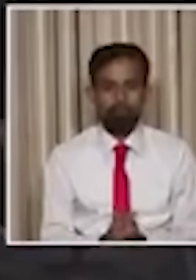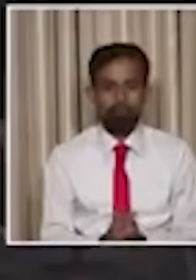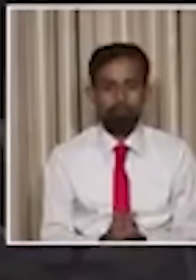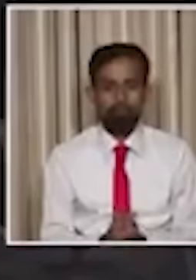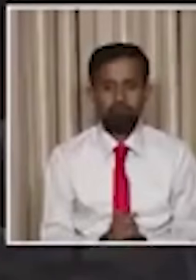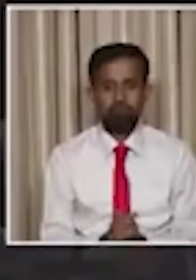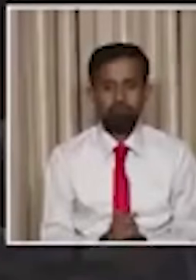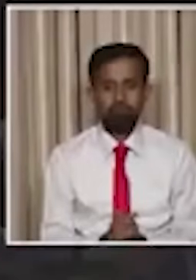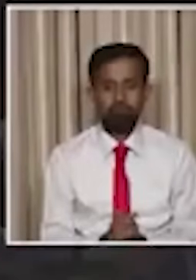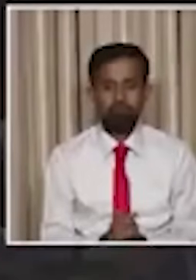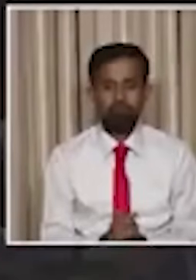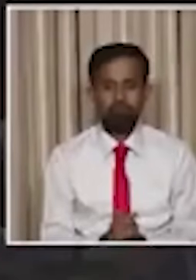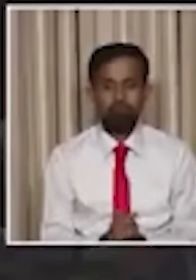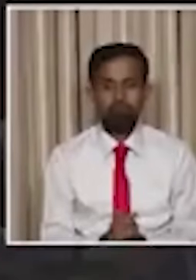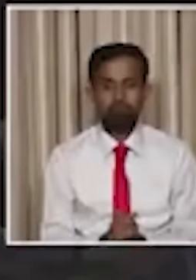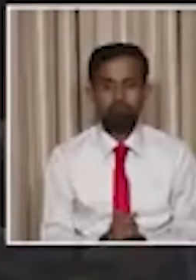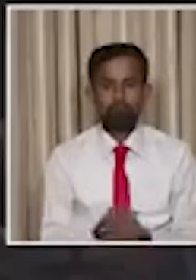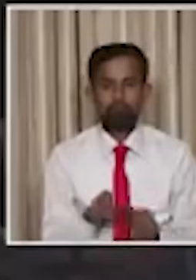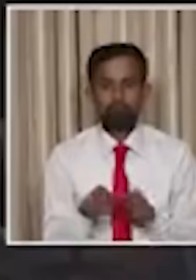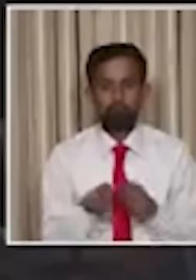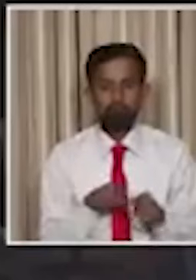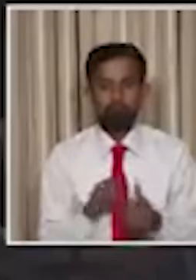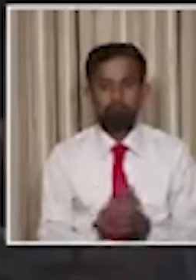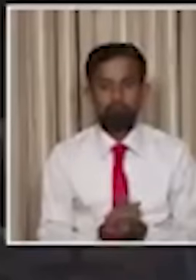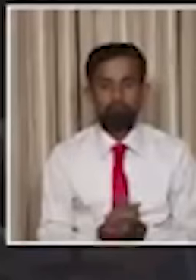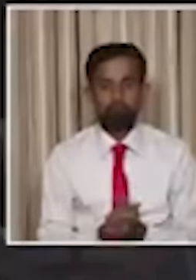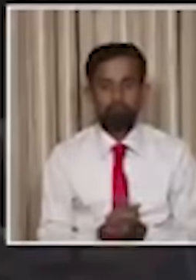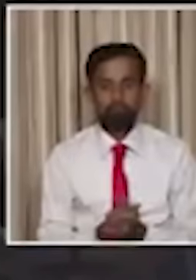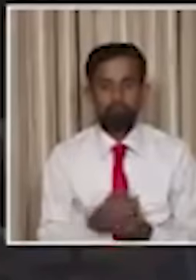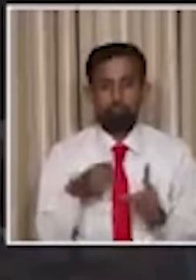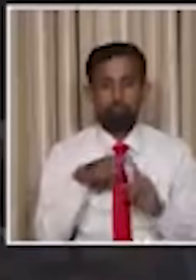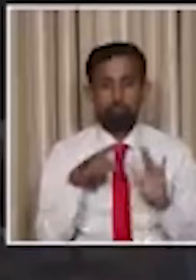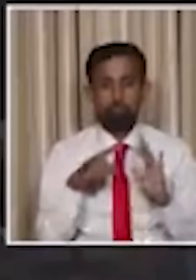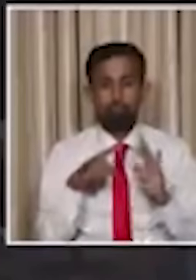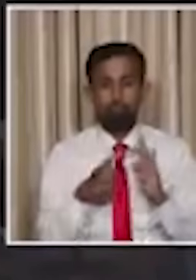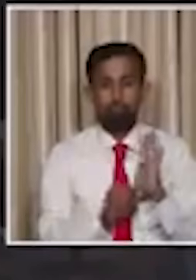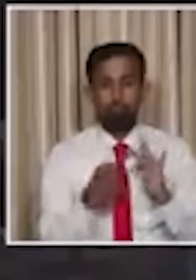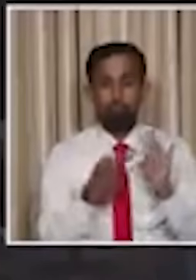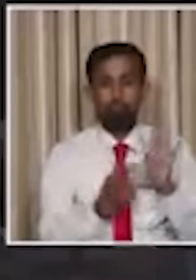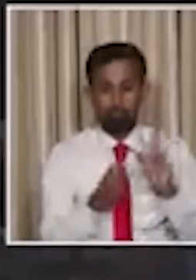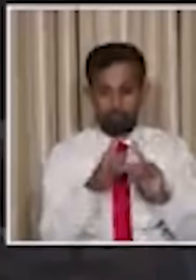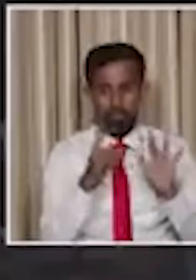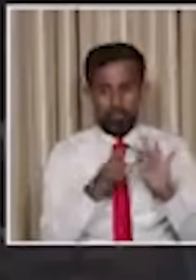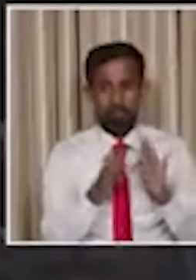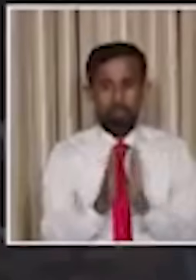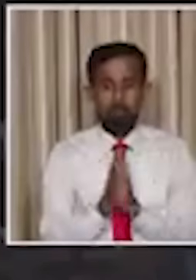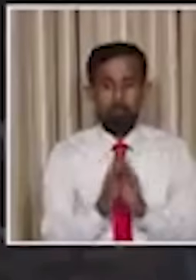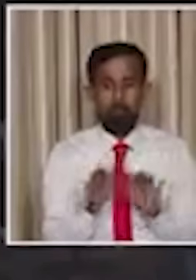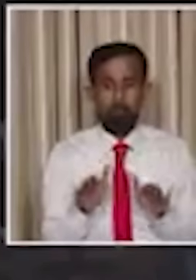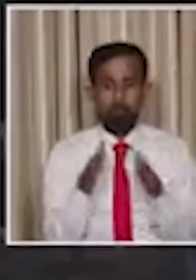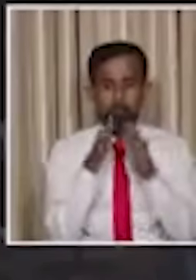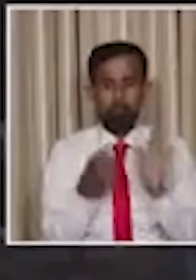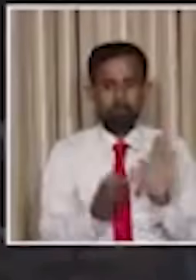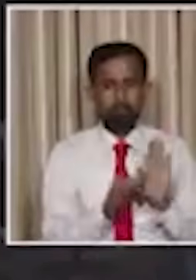கேட்டுக்கொள்கிறேன். அத்தோடு இந்த குருந்தூர் மலையிலே அமைக்கப்பட்டிருக்கிற அந்த விகாரை கட்டுமானம் சட்டவிரோதமான முறையிலே